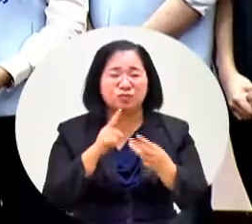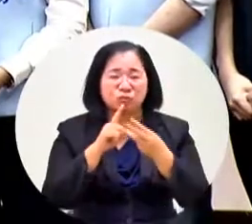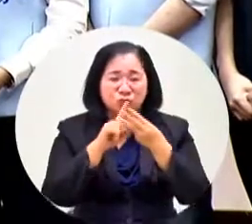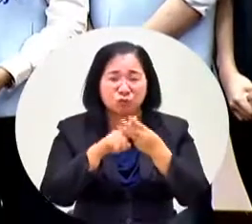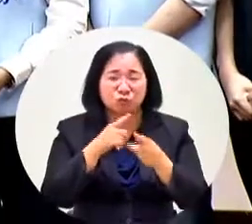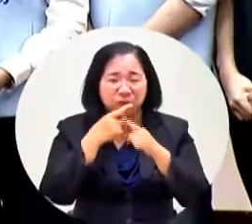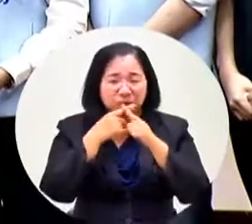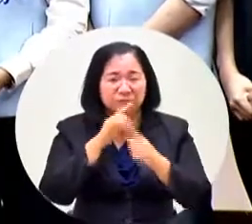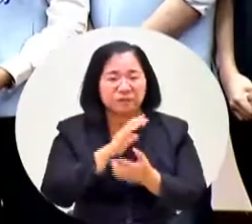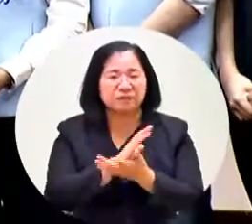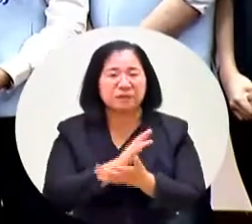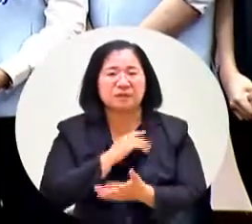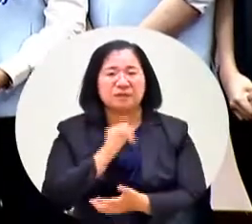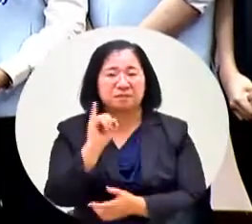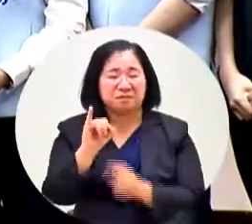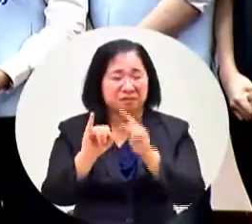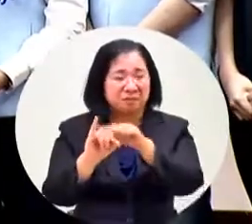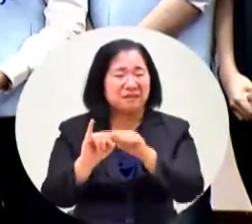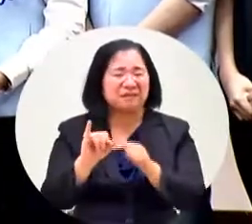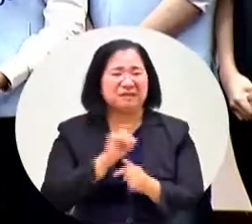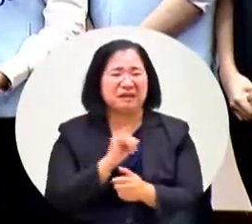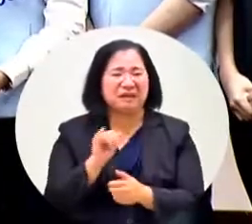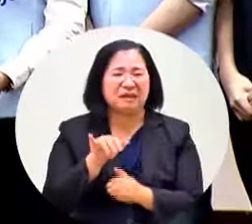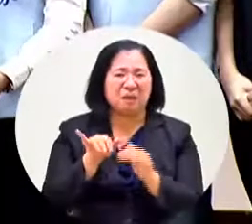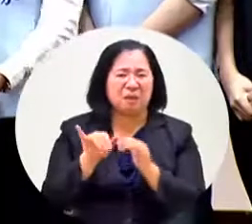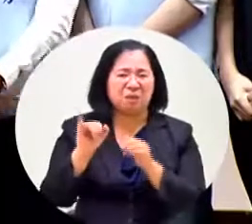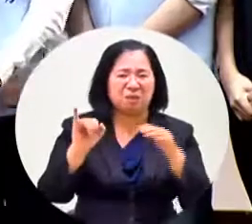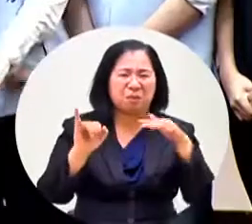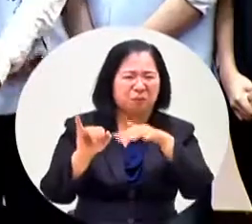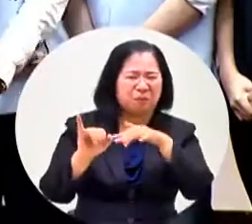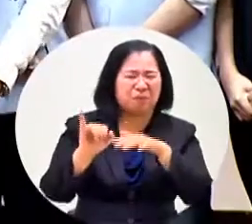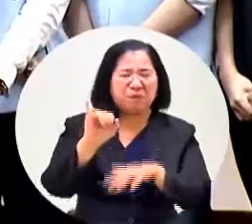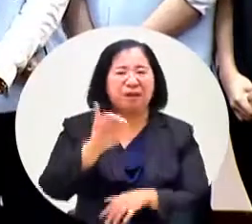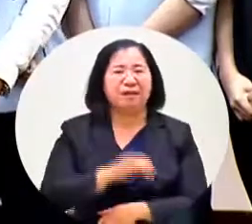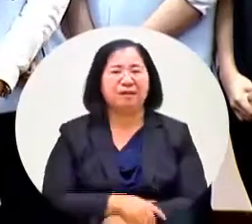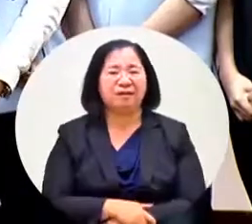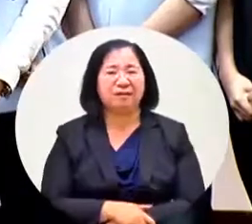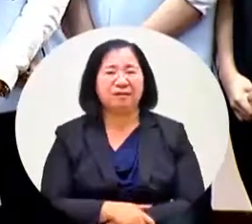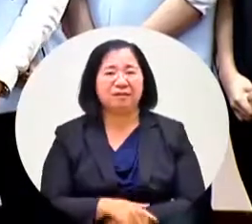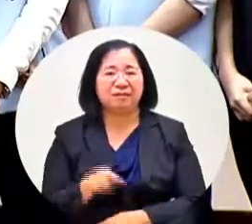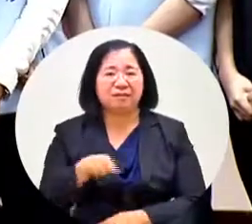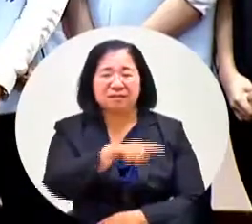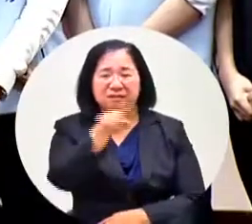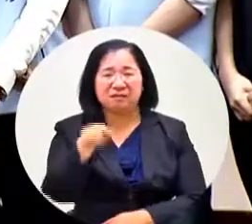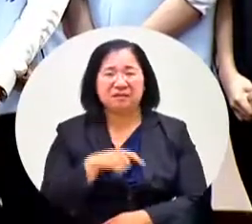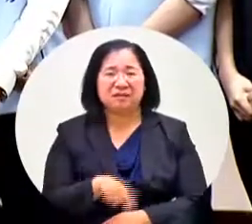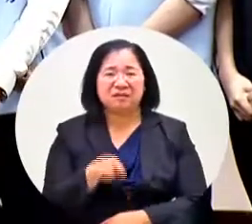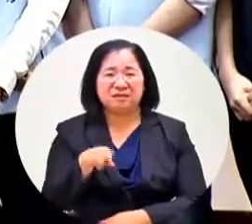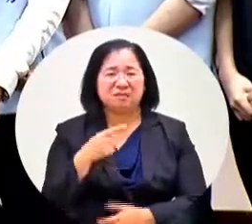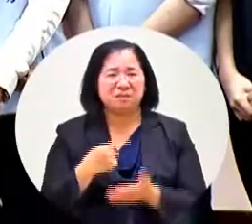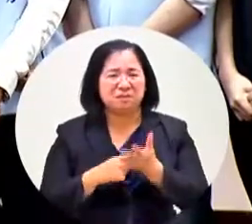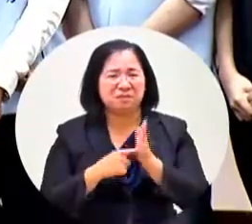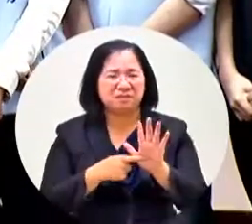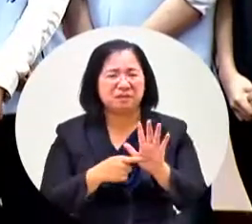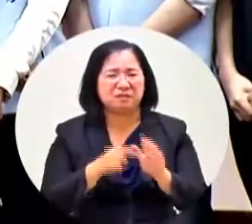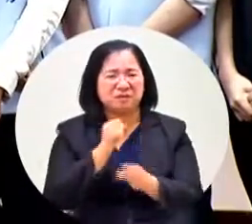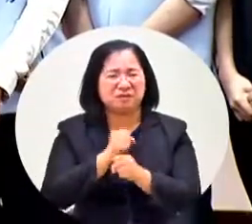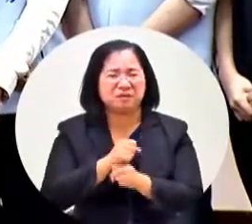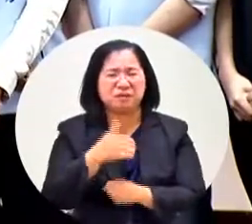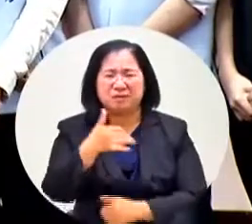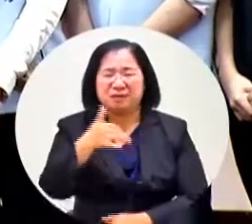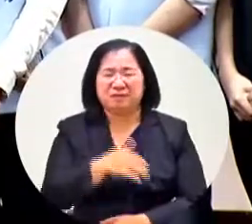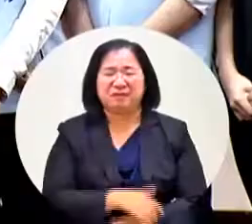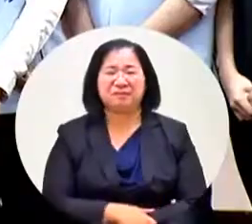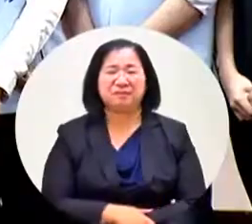来。你们现在要批判谁？批判你们号称我们市长夫人的闺蜜高美兰主秘，现在你们又轮到